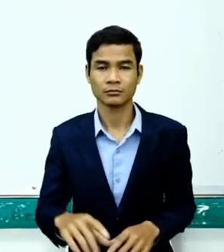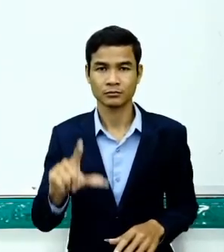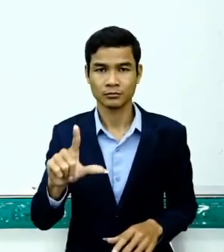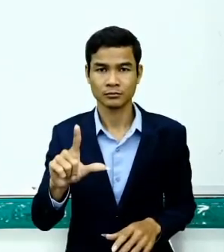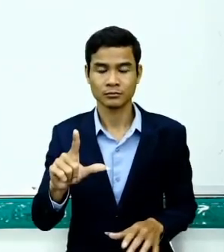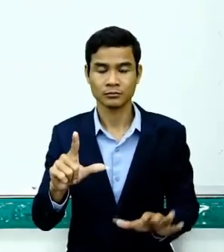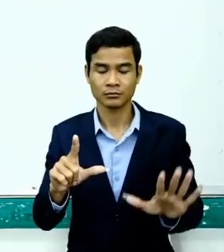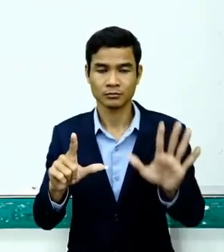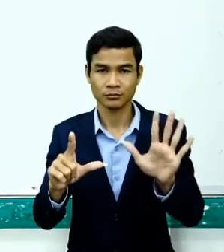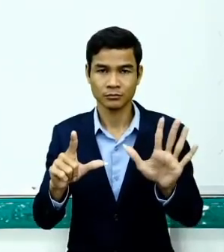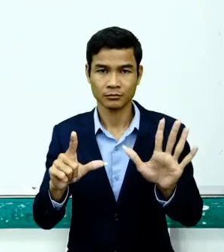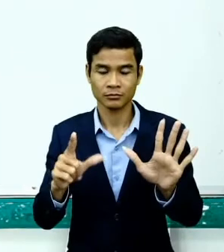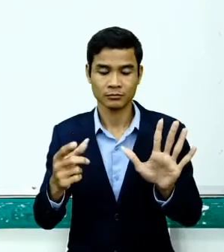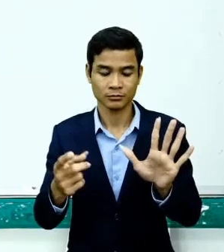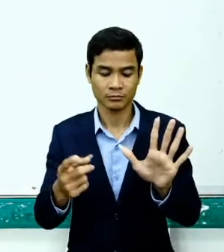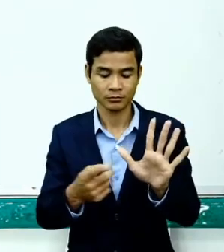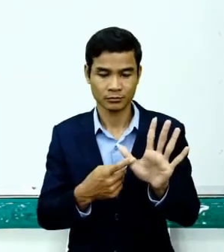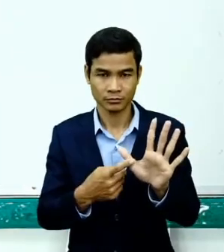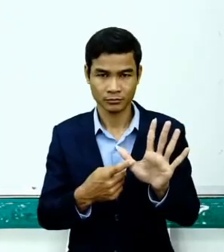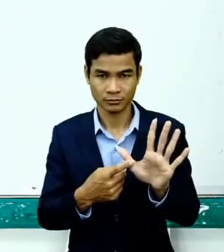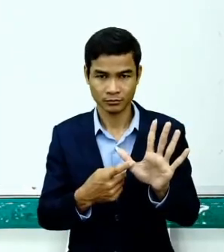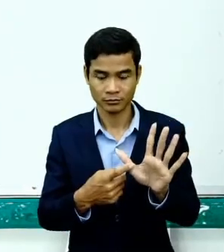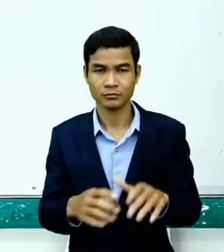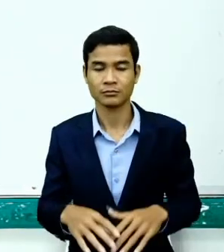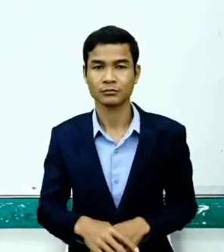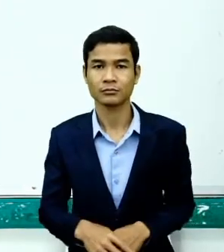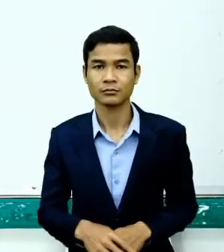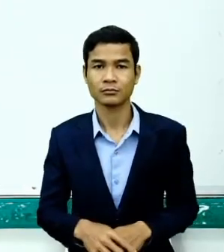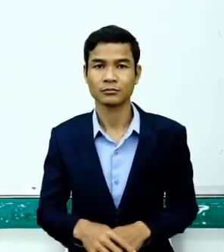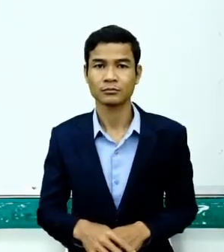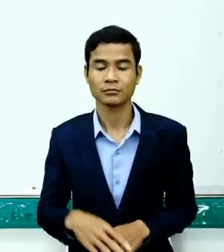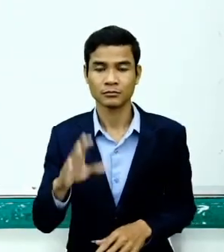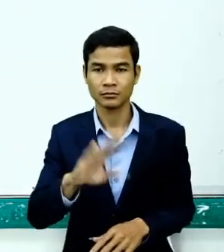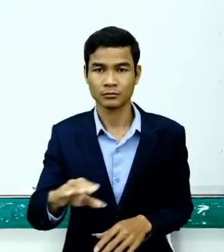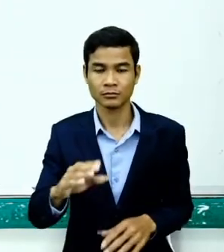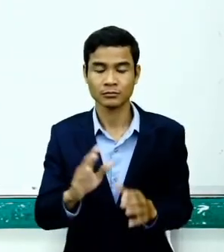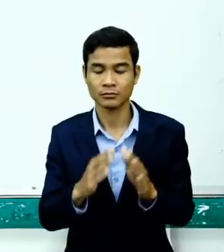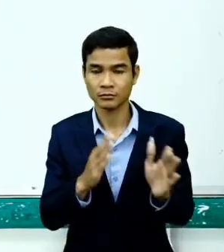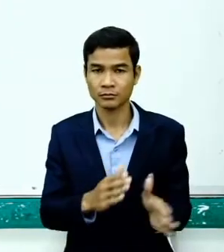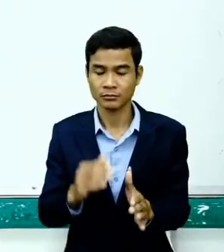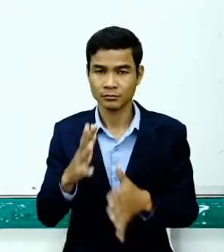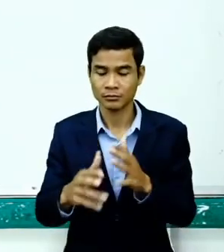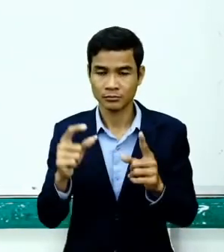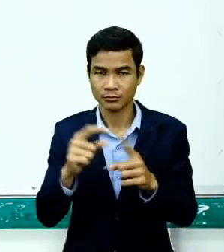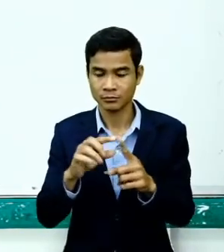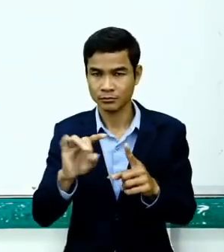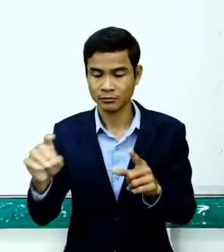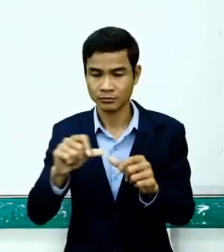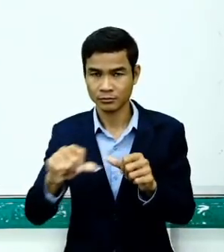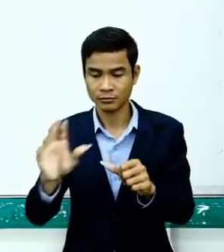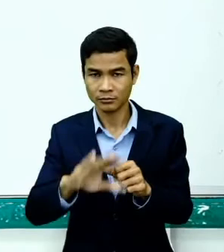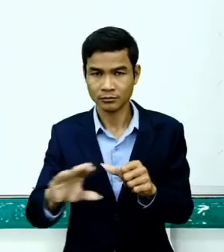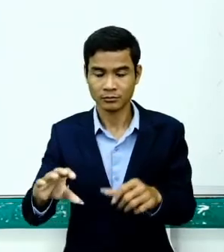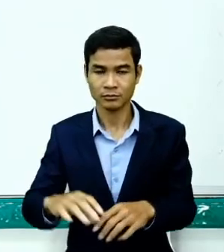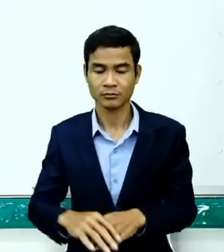ចអ៊ីជីចាកូនកូនត្រៀមខ្លួនអានជាងជាបន្តដោយខ្លួនឯ